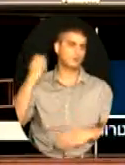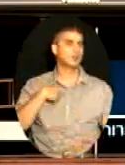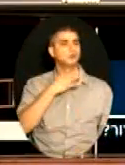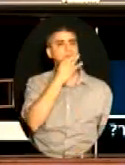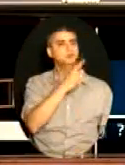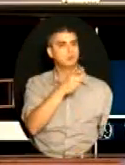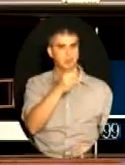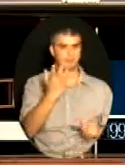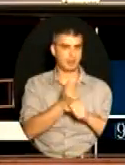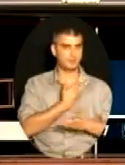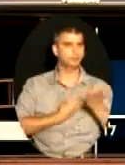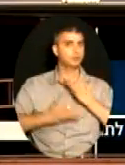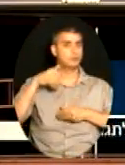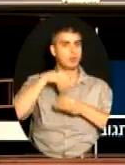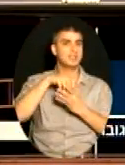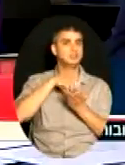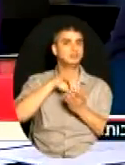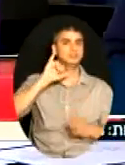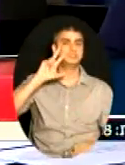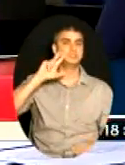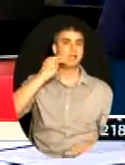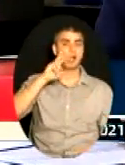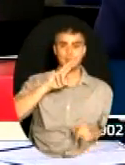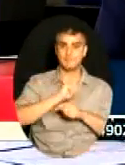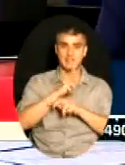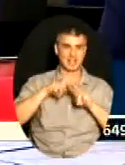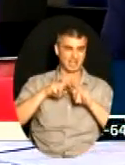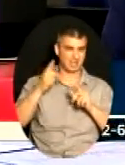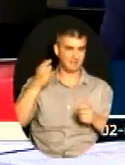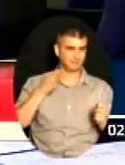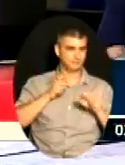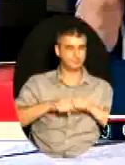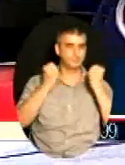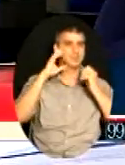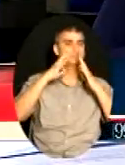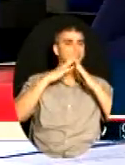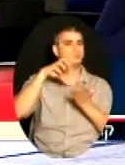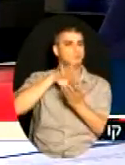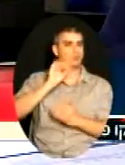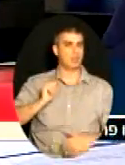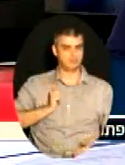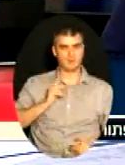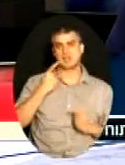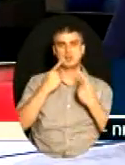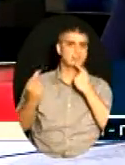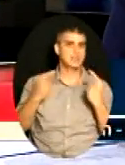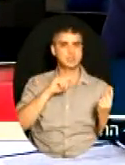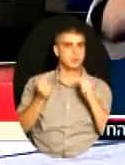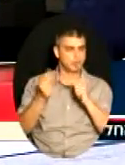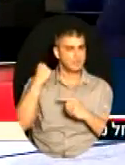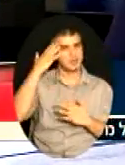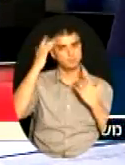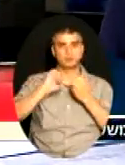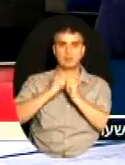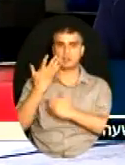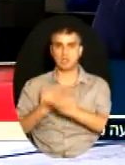אותך, אתם זוכרים לשיתוף פעולה בתוך יצא? כי מיד אחרי האירוע שבו הושחת מוצב של צהל, היה דיון פנימי שם, והם היו להם כל מיני מחשבות